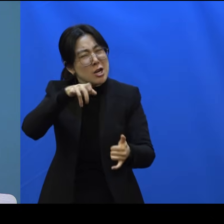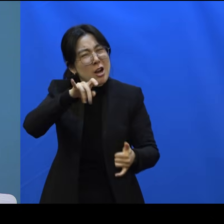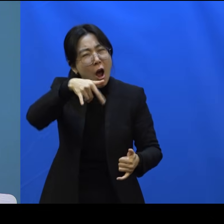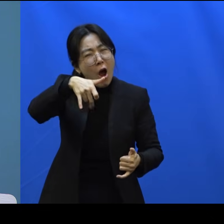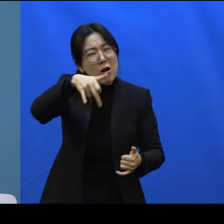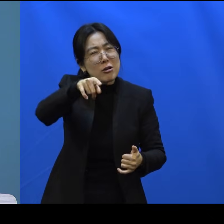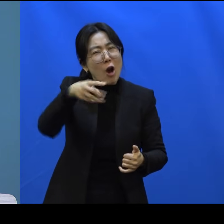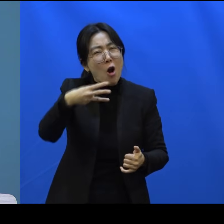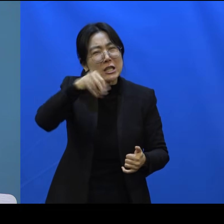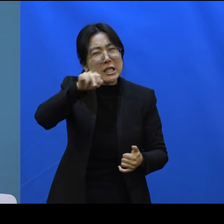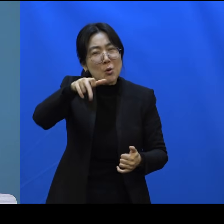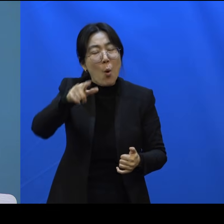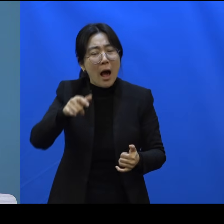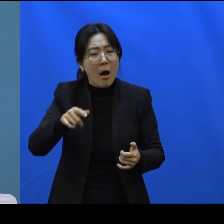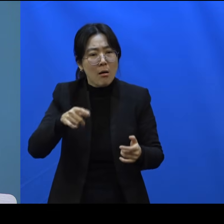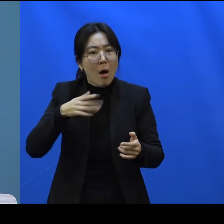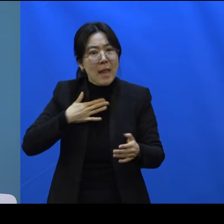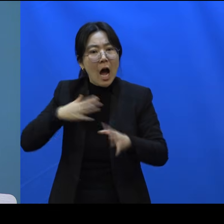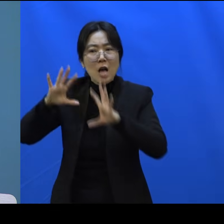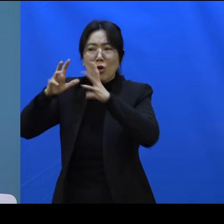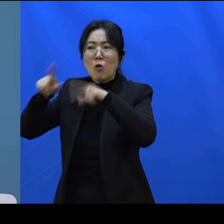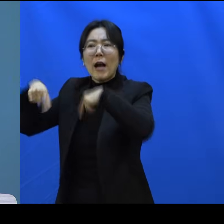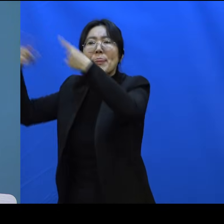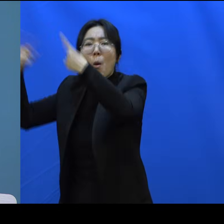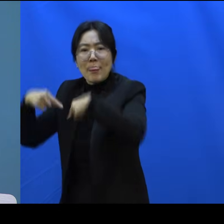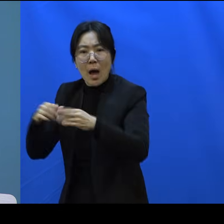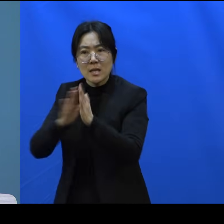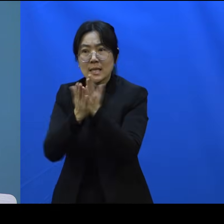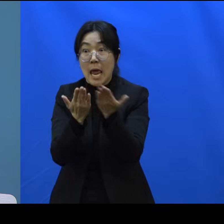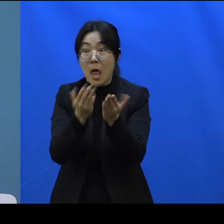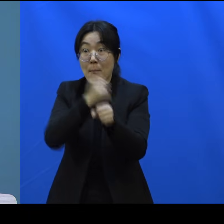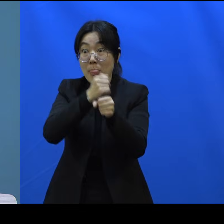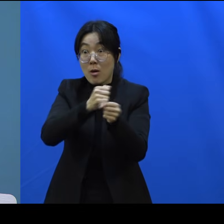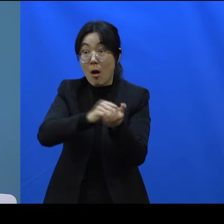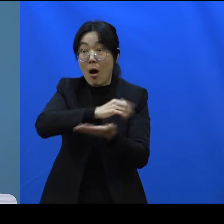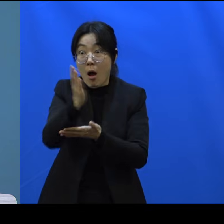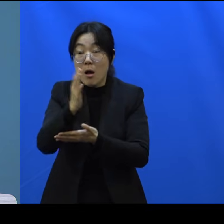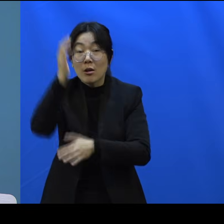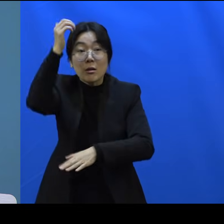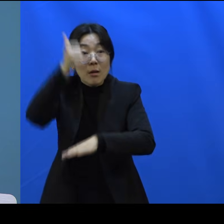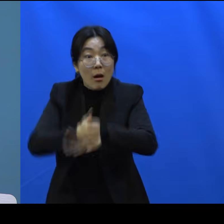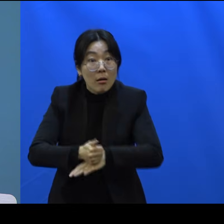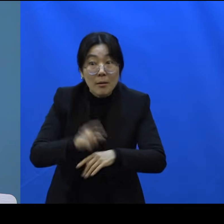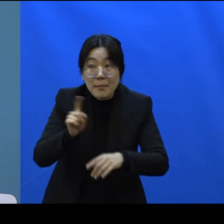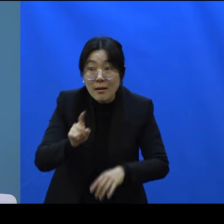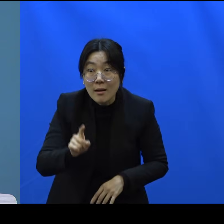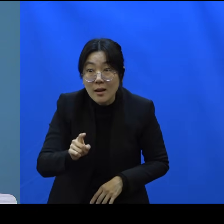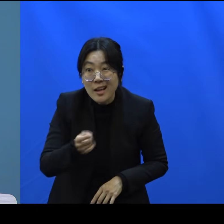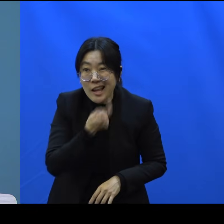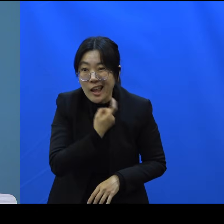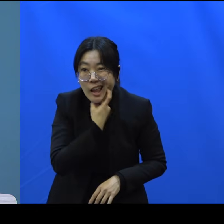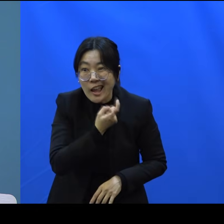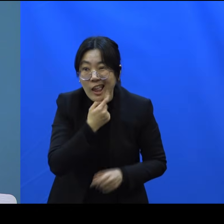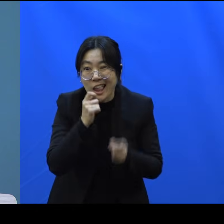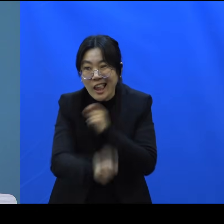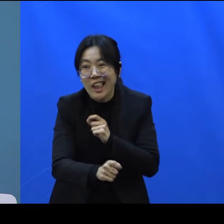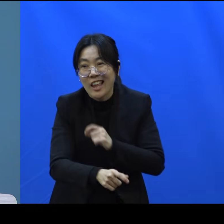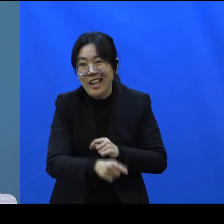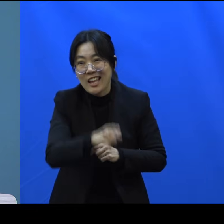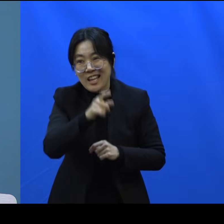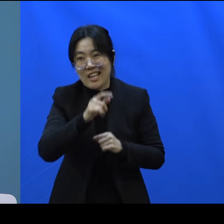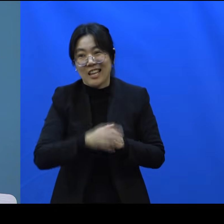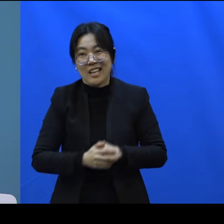이 삼청천의 경험을 한 거죠. 근데 자기가 경험했다고 말하지는 않아요. 오늘 여기 보면은,